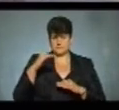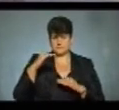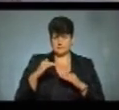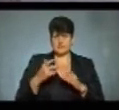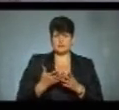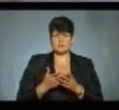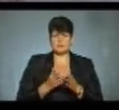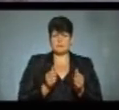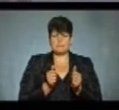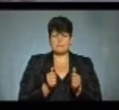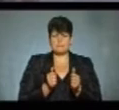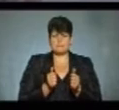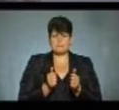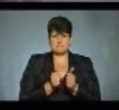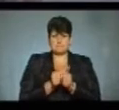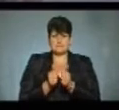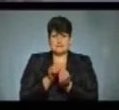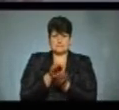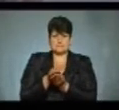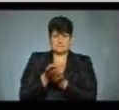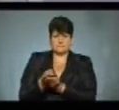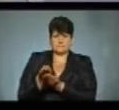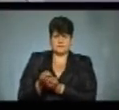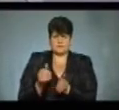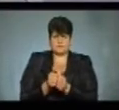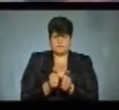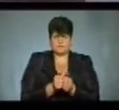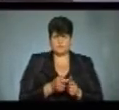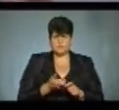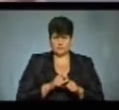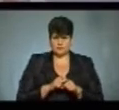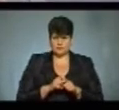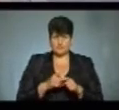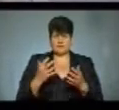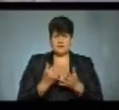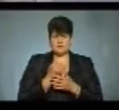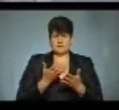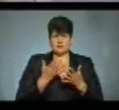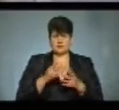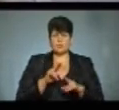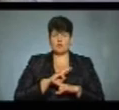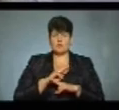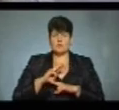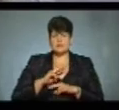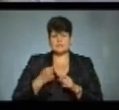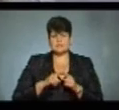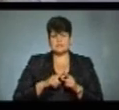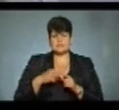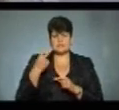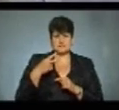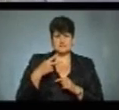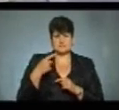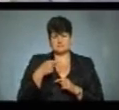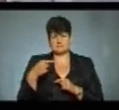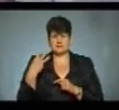близькість самих трун одна біля одної. Вдалося з'ясувати, що померлі – це є особи віком